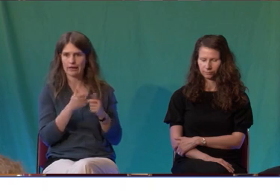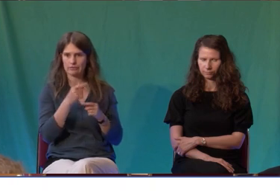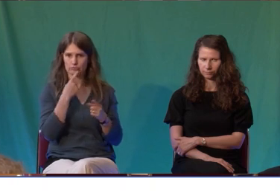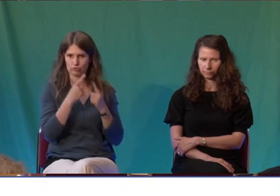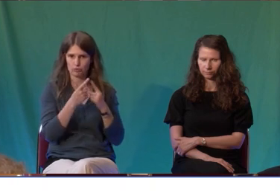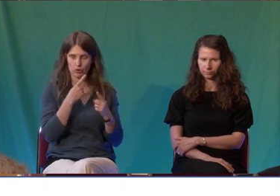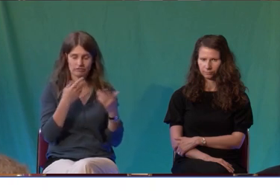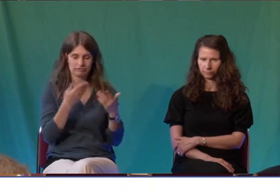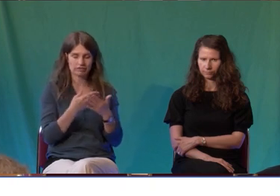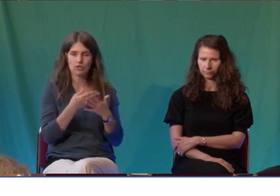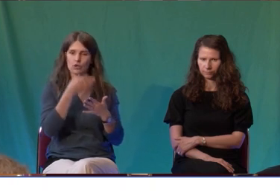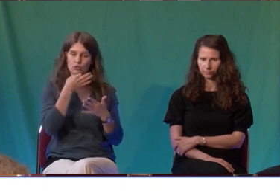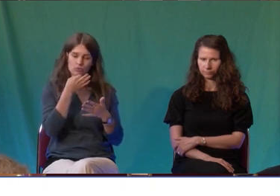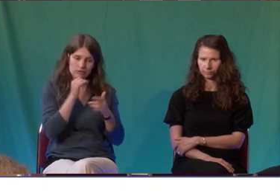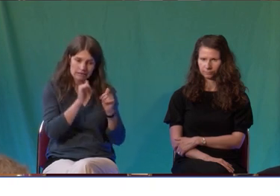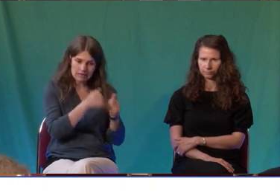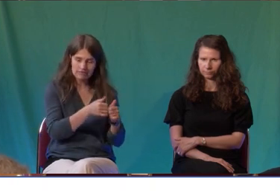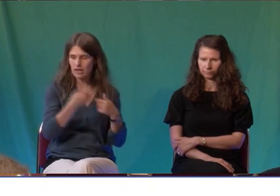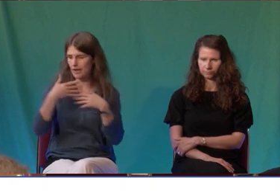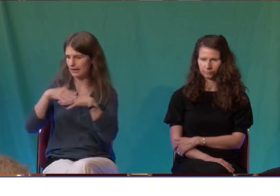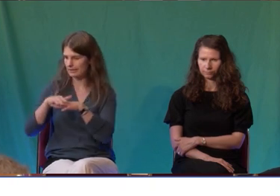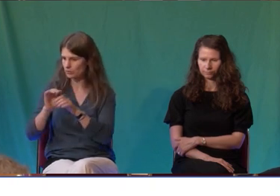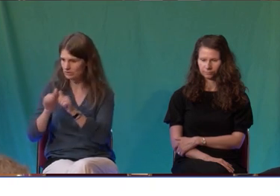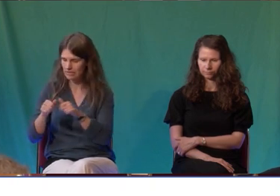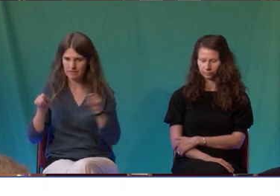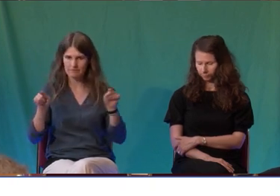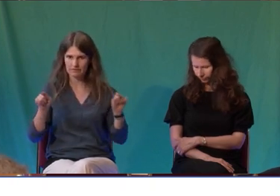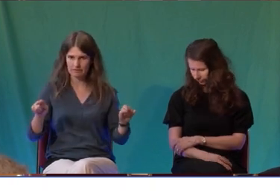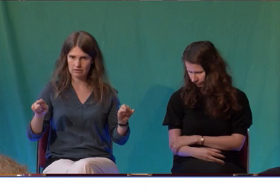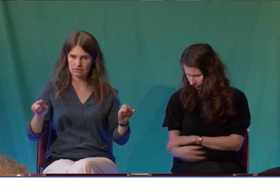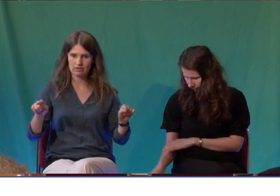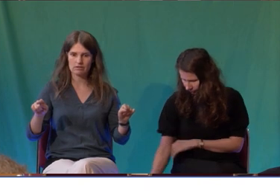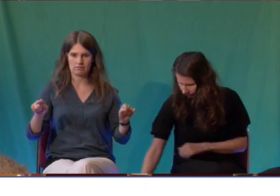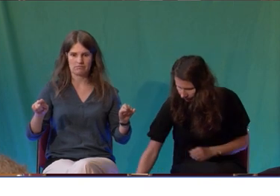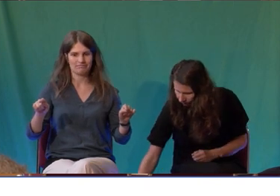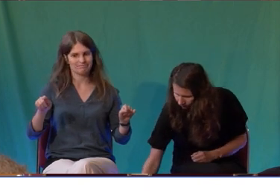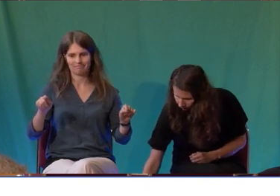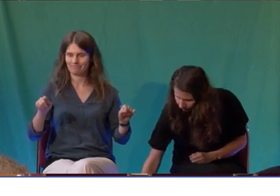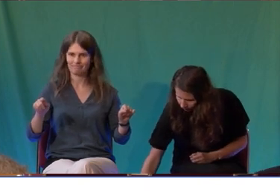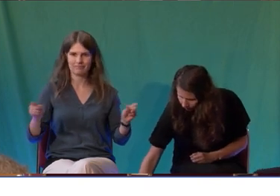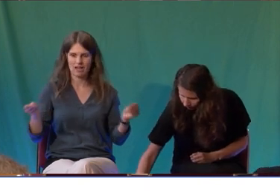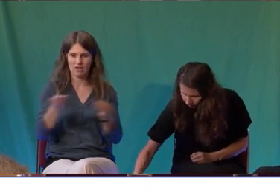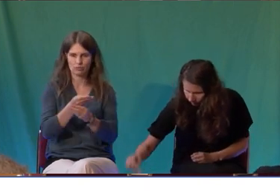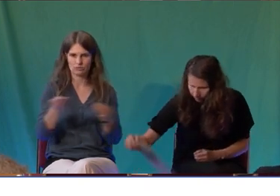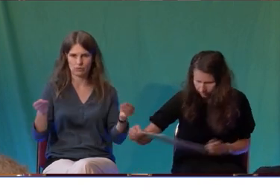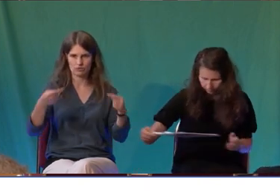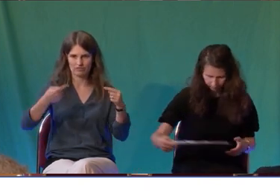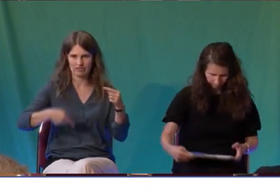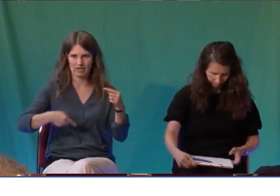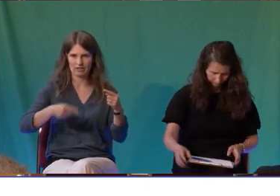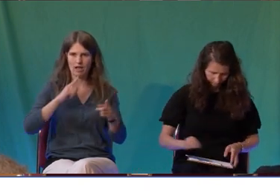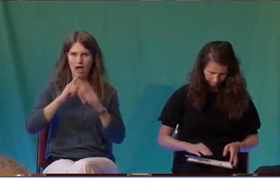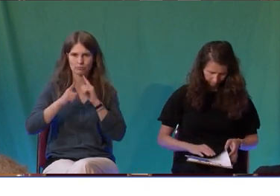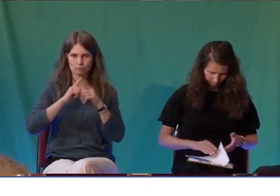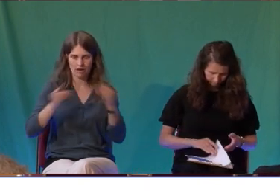die Jugendhilfe und die Eingliederungshilfe sprechen sich nicht ab der Wunsch